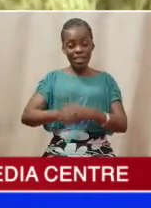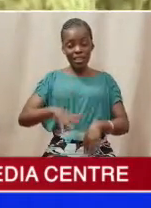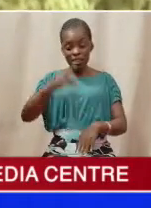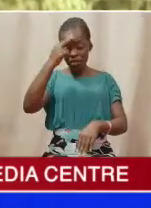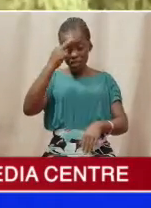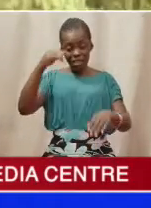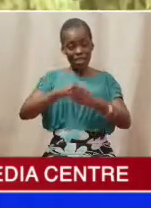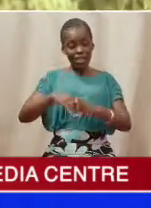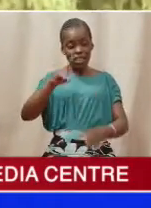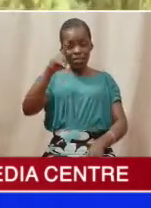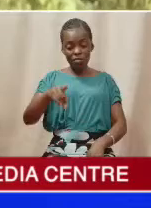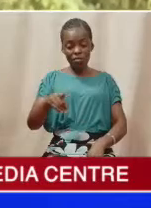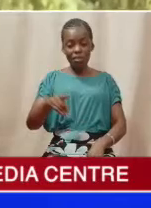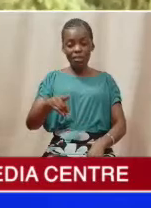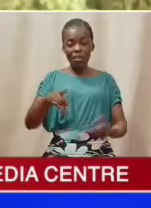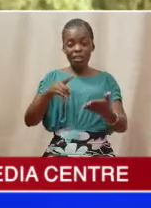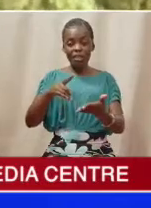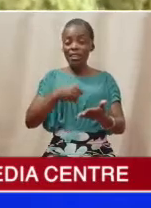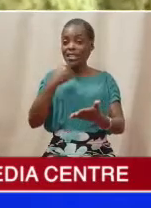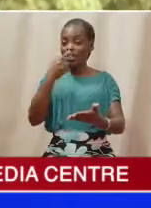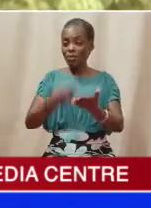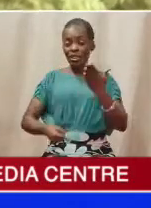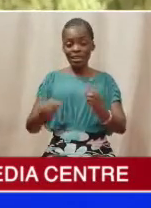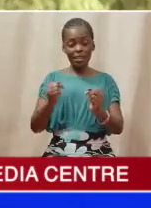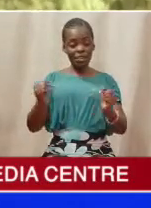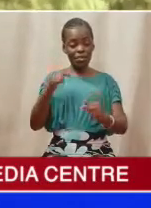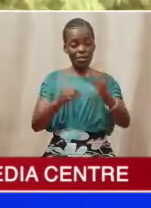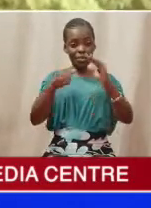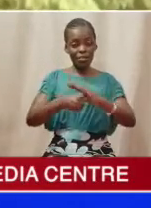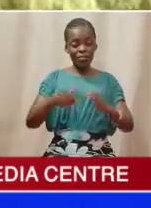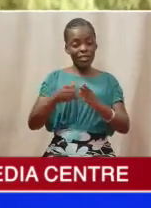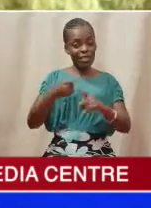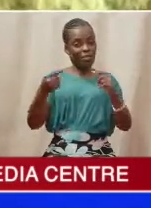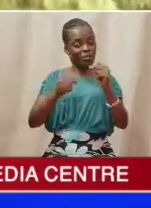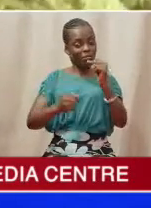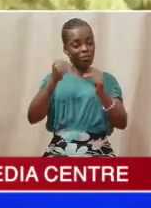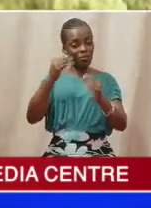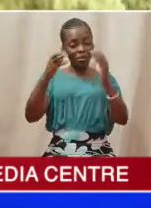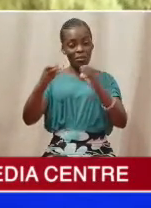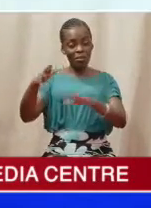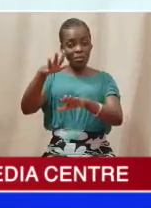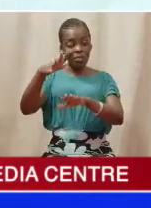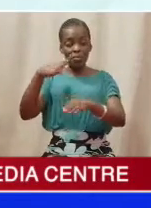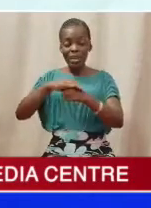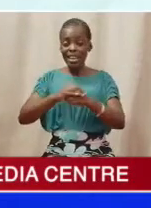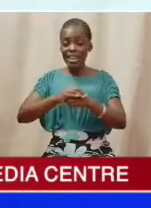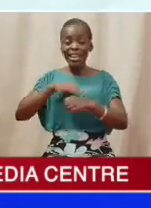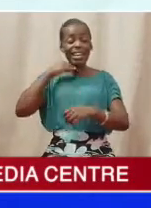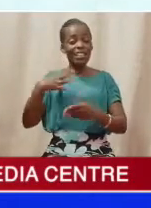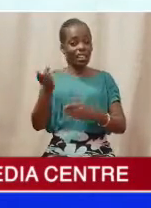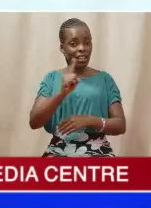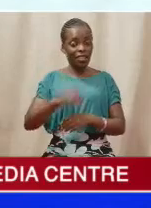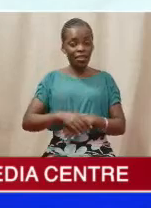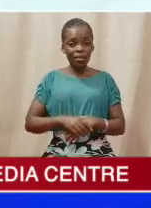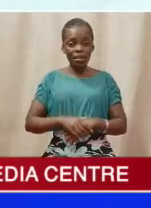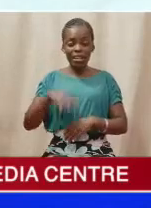eya Democratic Party. Mu kino Baryomunsi agamba nti enjawukana mu by'obufuzi naddala mu bibiina eby'enjawulo tezisaana kuleeta bukyayi. Naye oyinza kusanga